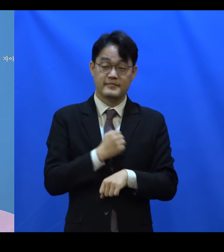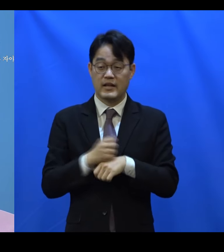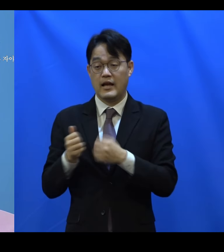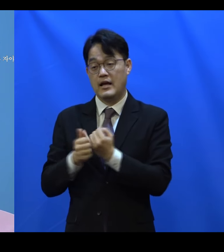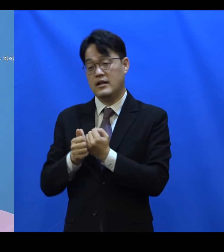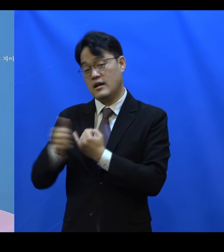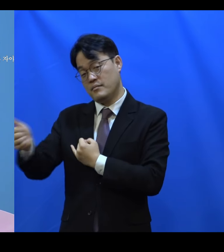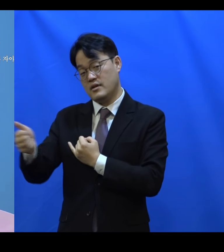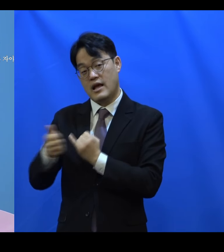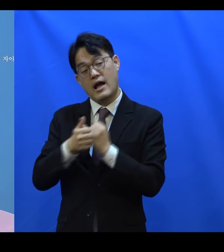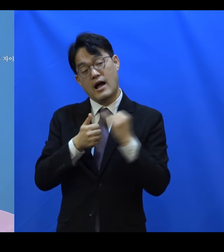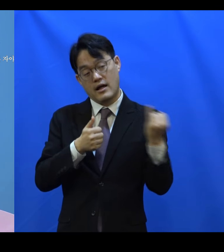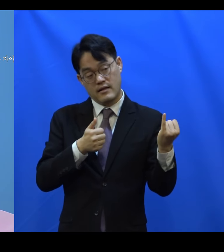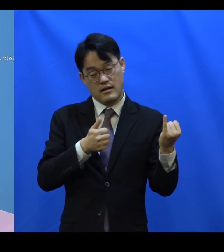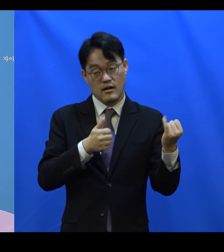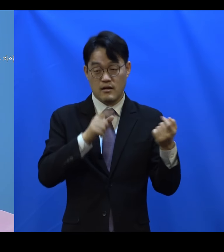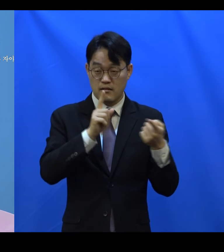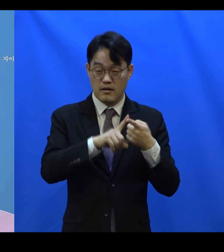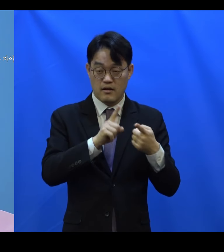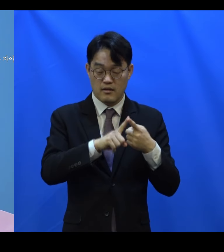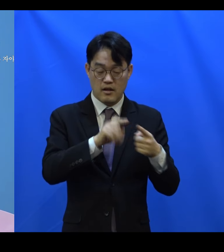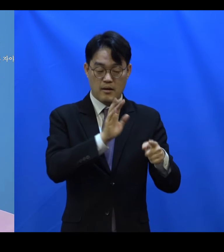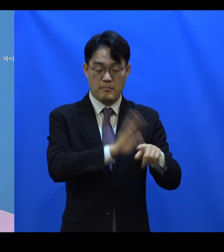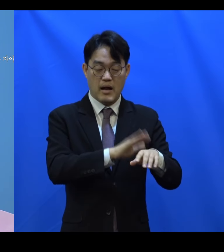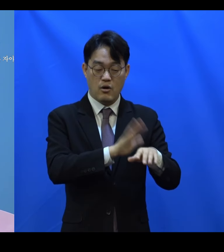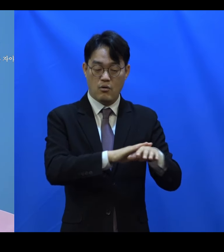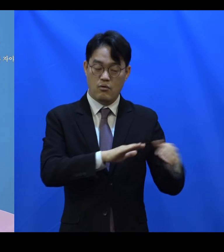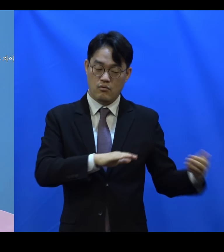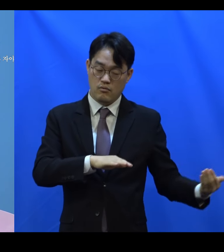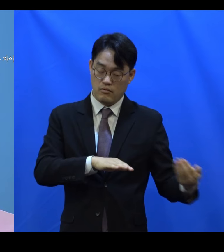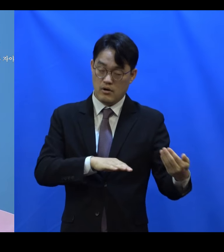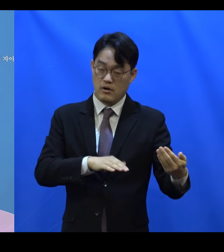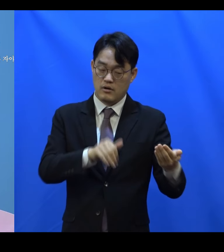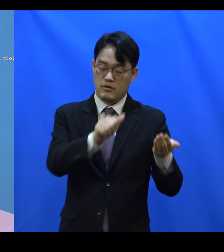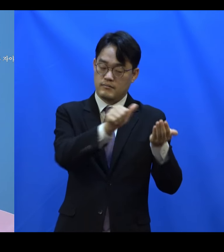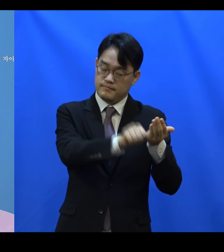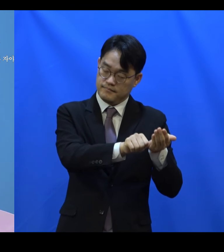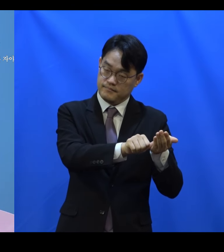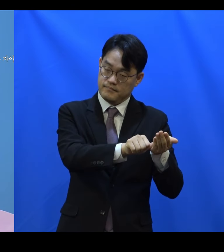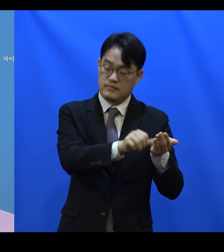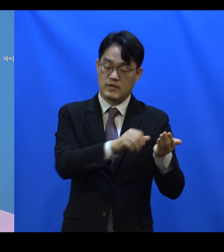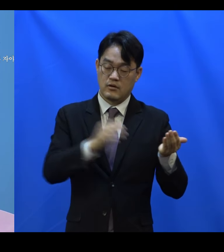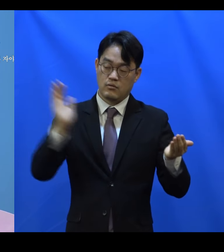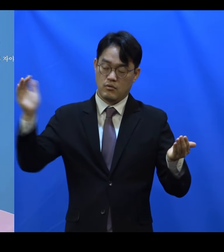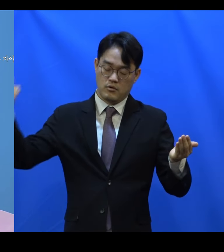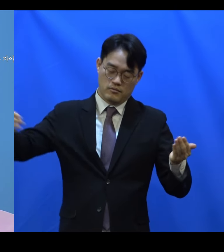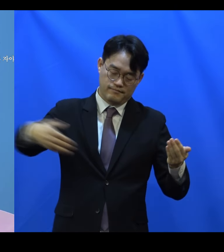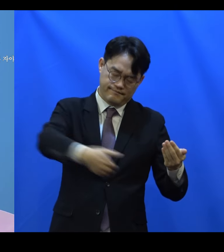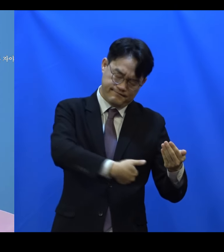남편이 아내를 향한 사랑의 모습입니다. 그녀를 팔로 안아 가까이 붙들고 있습니다. 그 사랑이 나를 붙들어 주는 거죠.